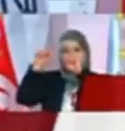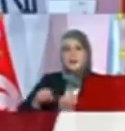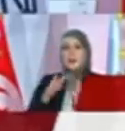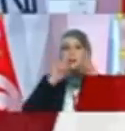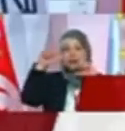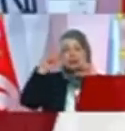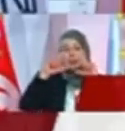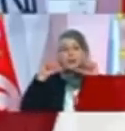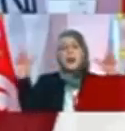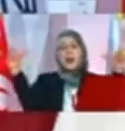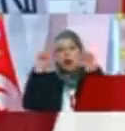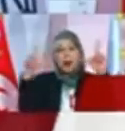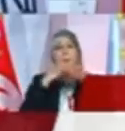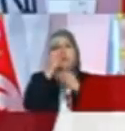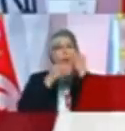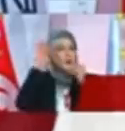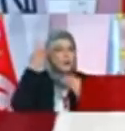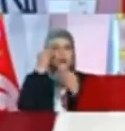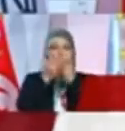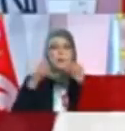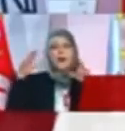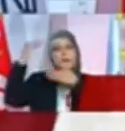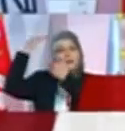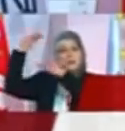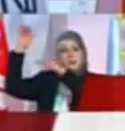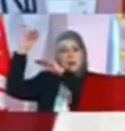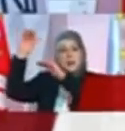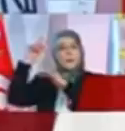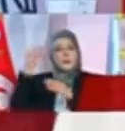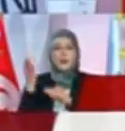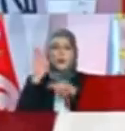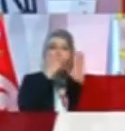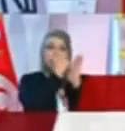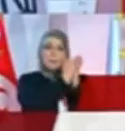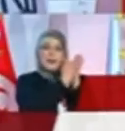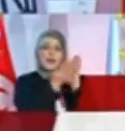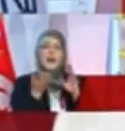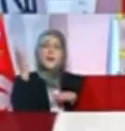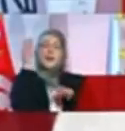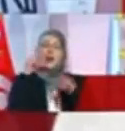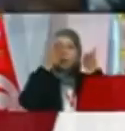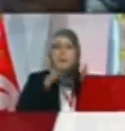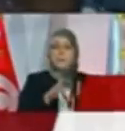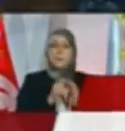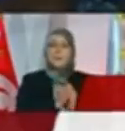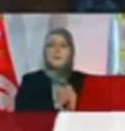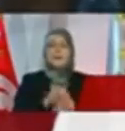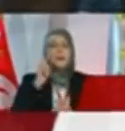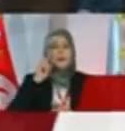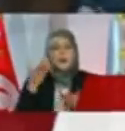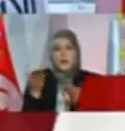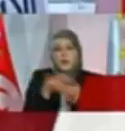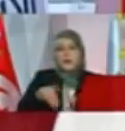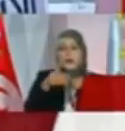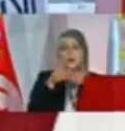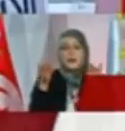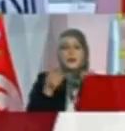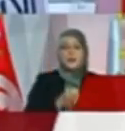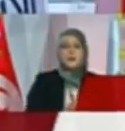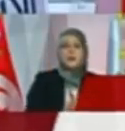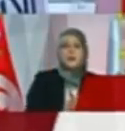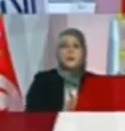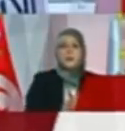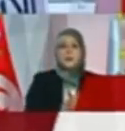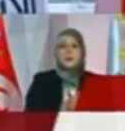الإعلام الوطنية والدولية من الحصول على بطاقات الاعتماد لتغطية هذا الاستحقاق الوطني الهام. كما قال رئيس الهيئة فاروق